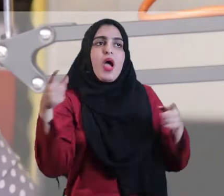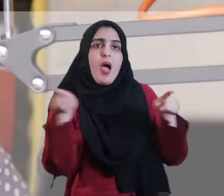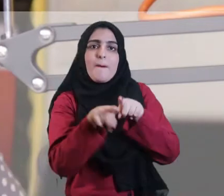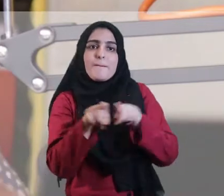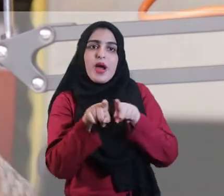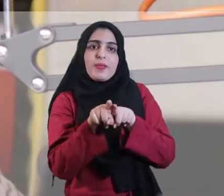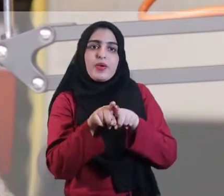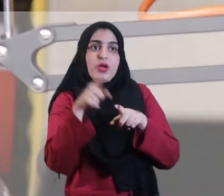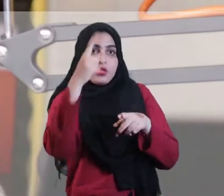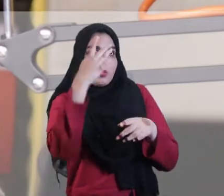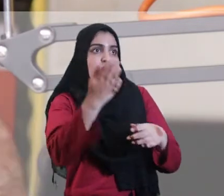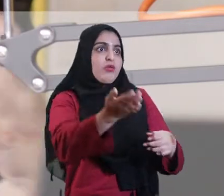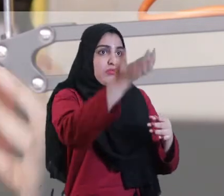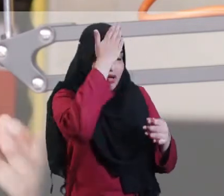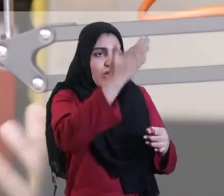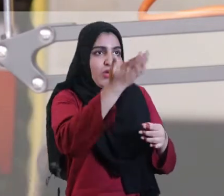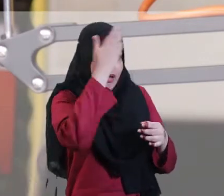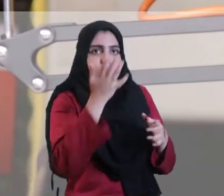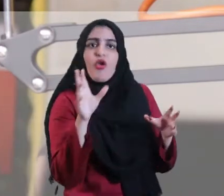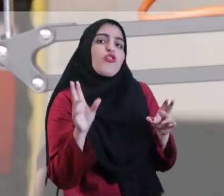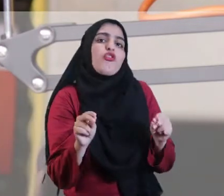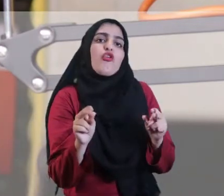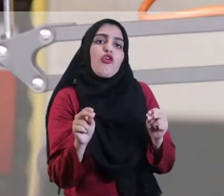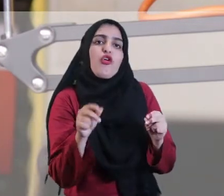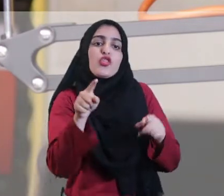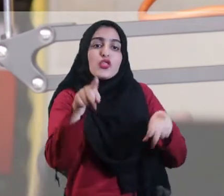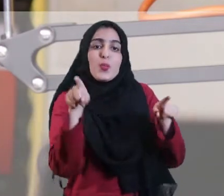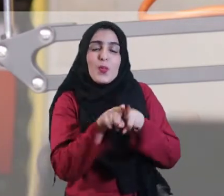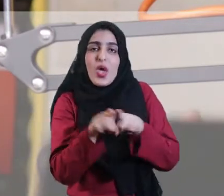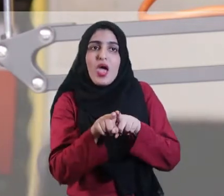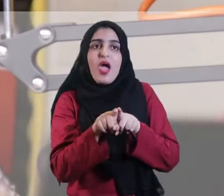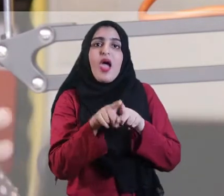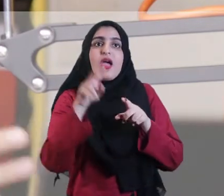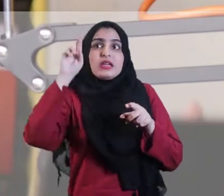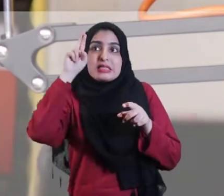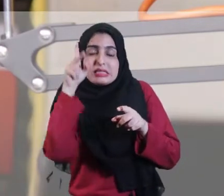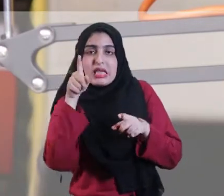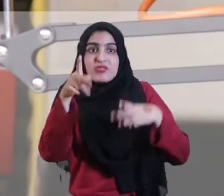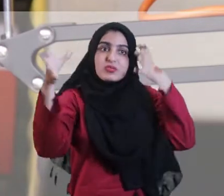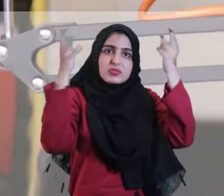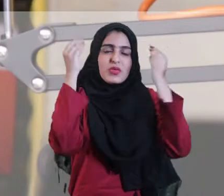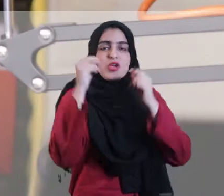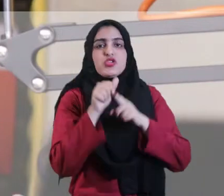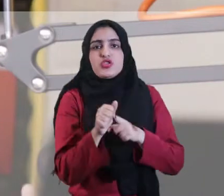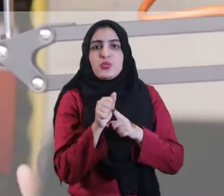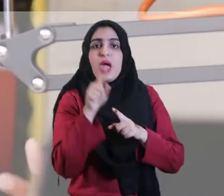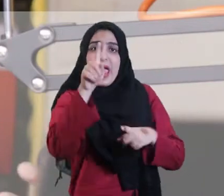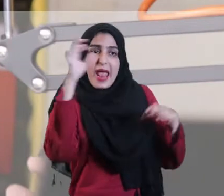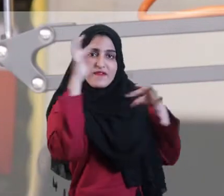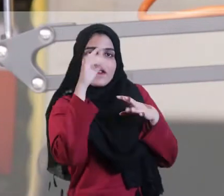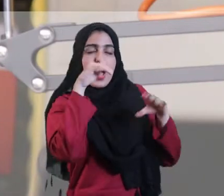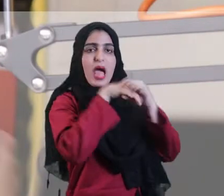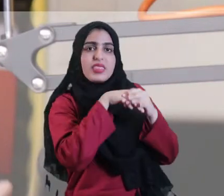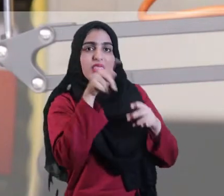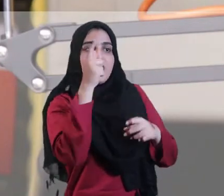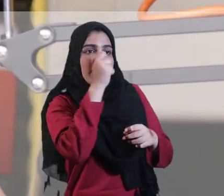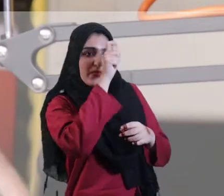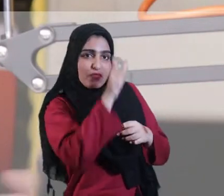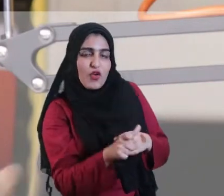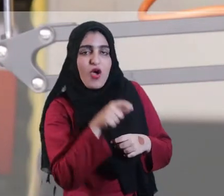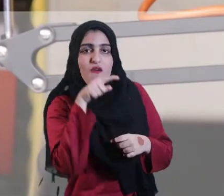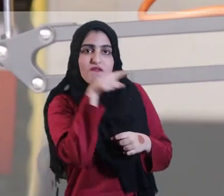में शर्मा के अनुसार व्यक्ति एपिसोड एक बंदा था ही स्टार्ट